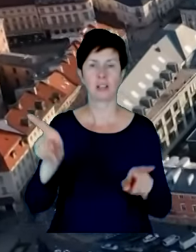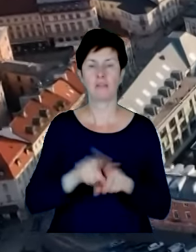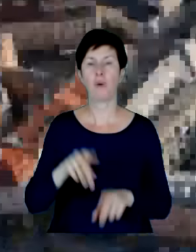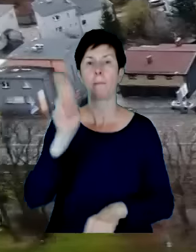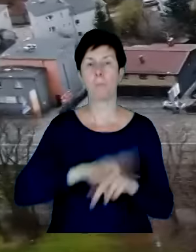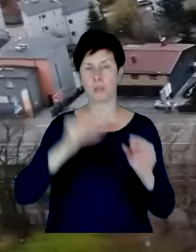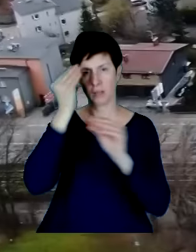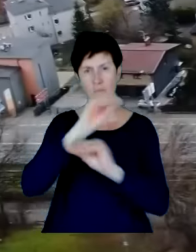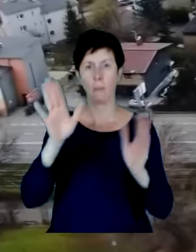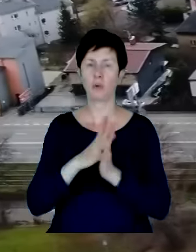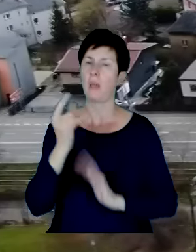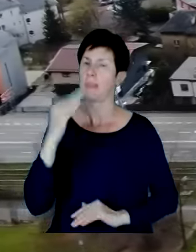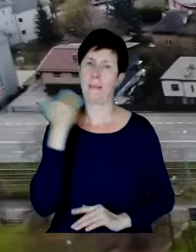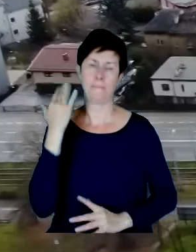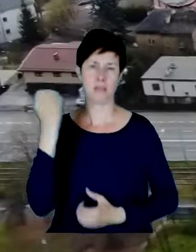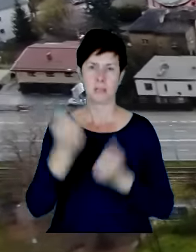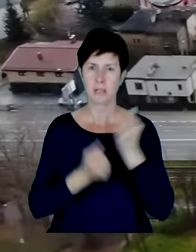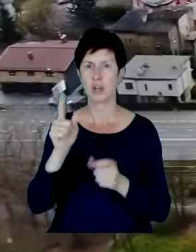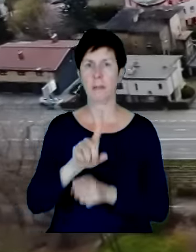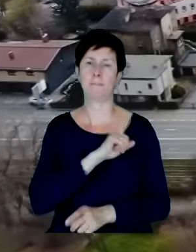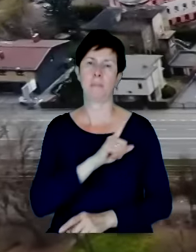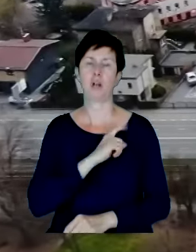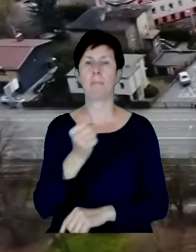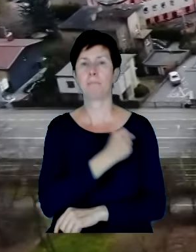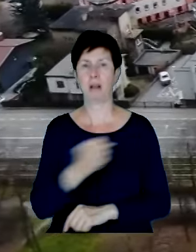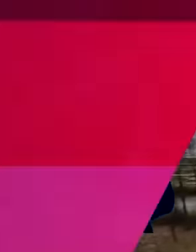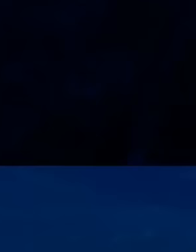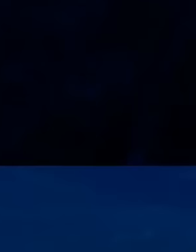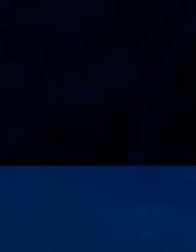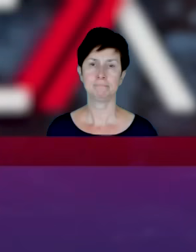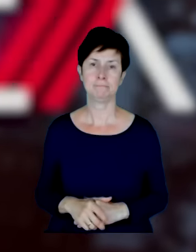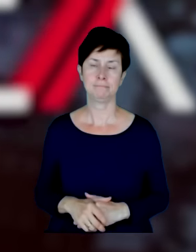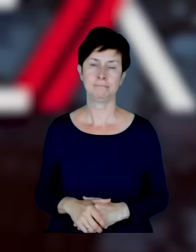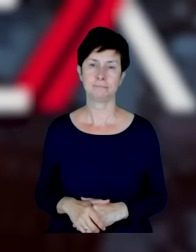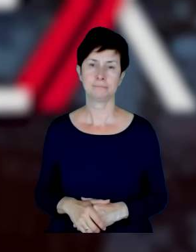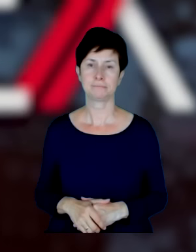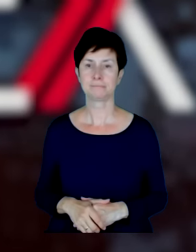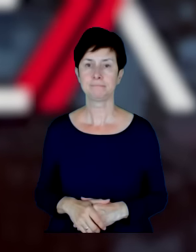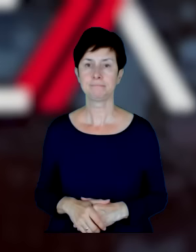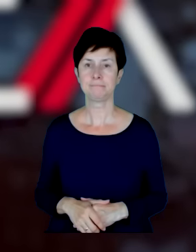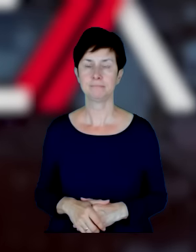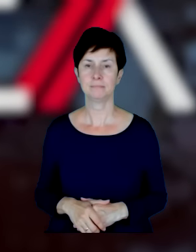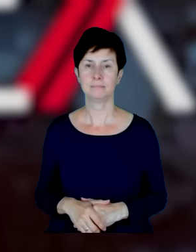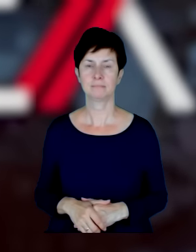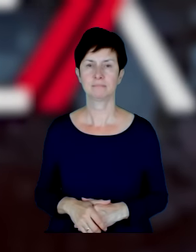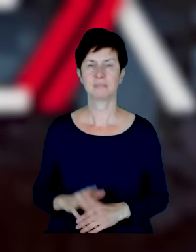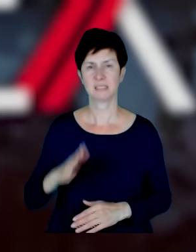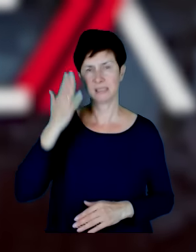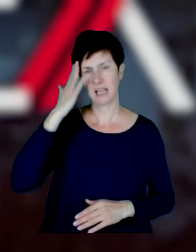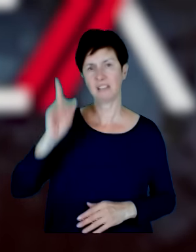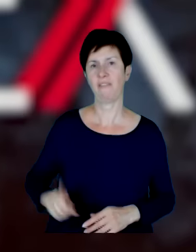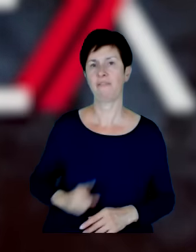o trzeźwość w trakcie jazdy i dostosowanie prędkości do warunków na drodze znany francuski aktor Gerard